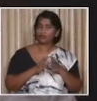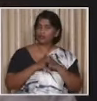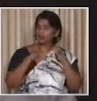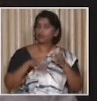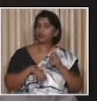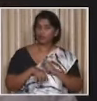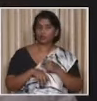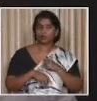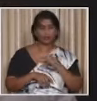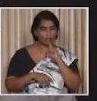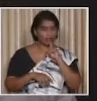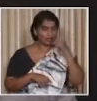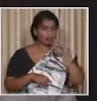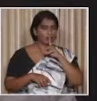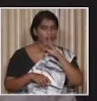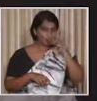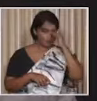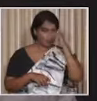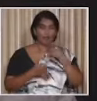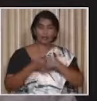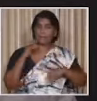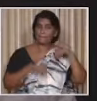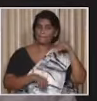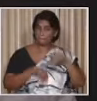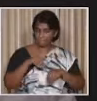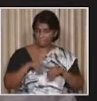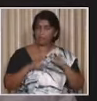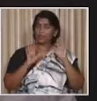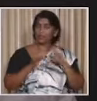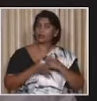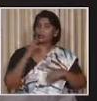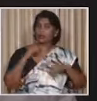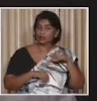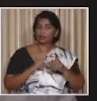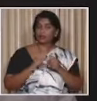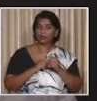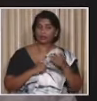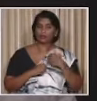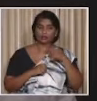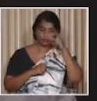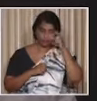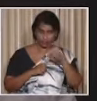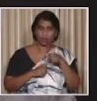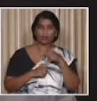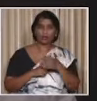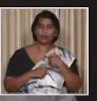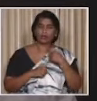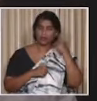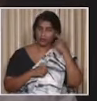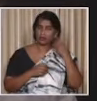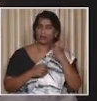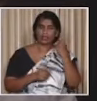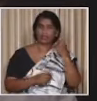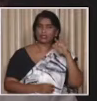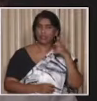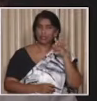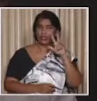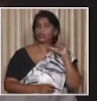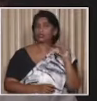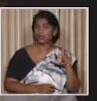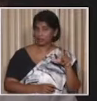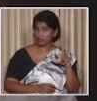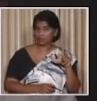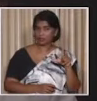වෙලාවට මතක් කරනවා නියෝජ්‍ය කතානායකතුමනි මැතිවරණය ගැන එතකොට මැතිවරණ ව්‍යාපාර අපි දැක්කා මට මතකයි මම 1987